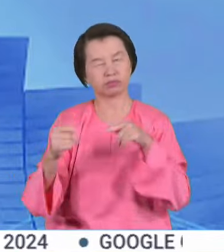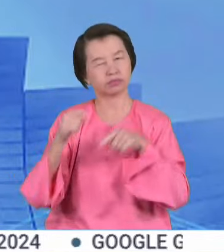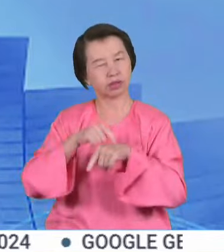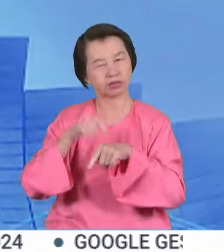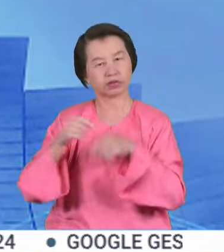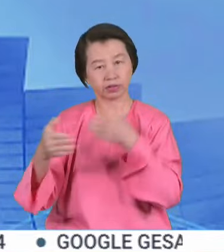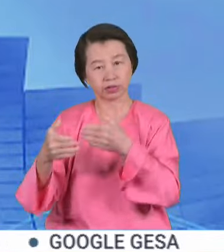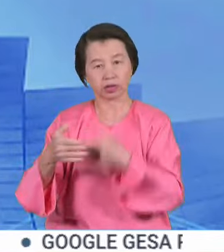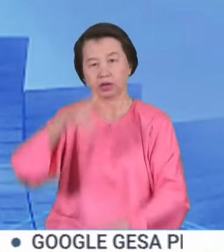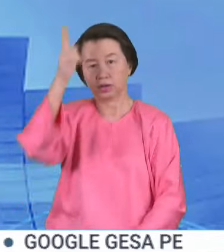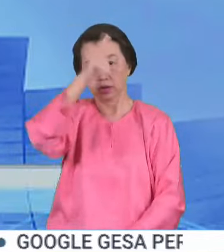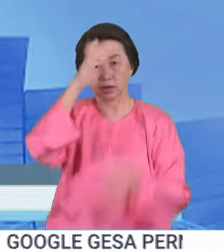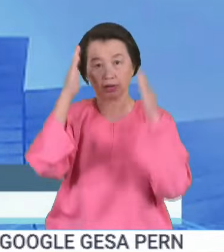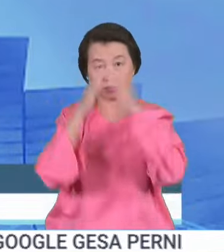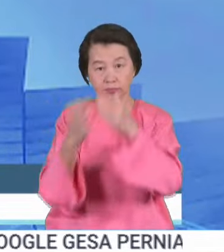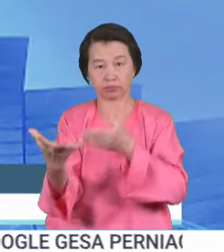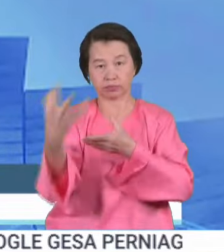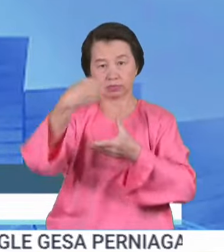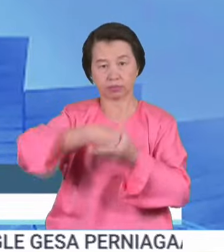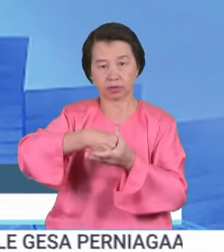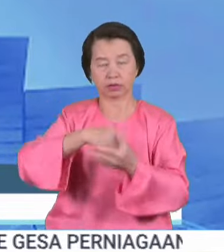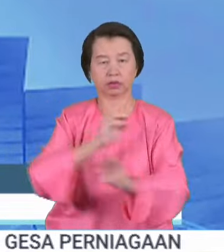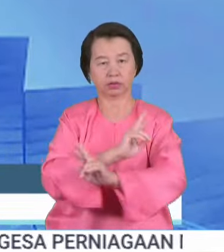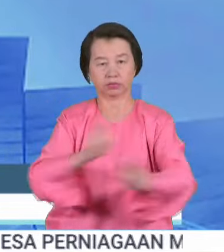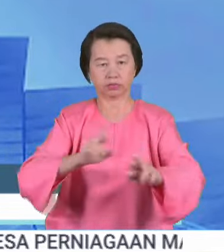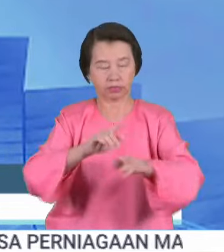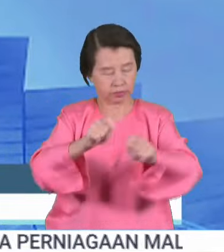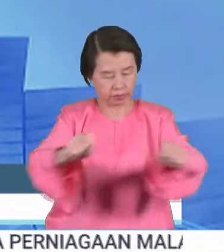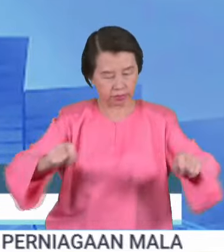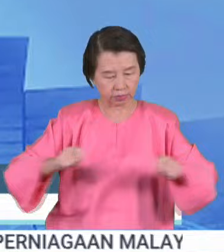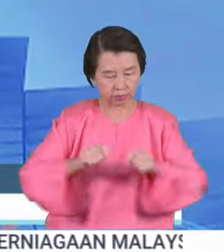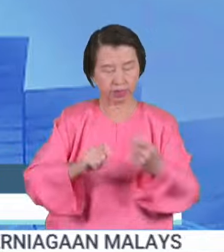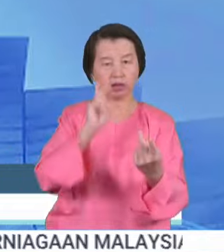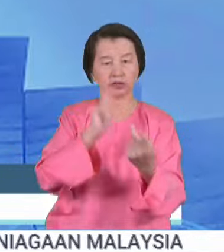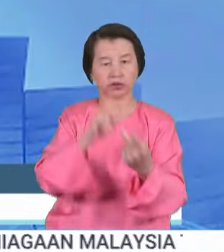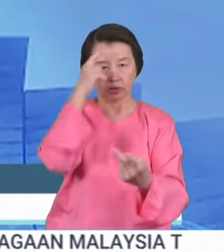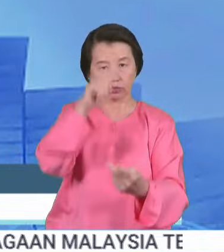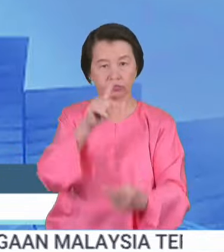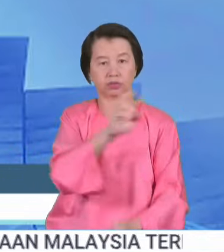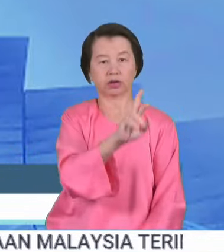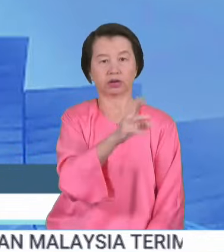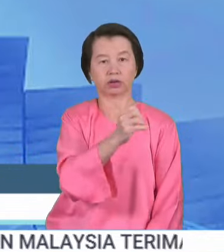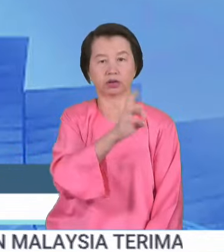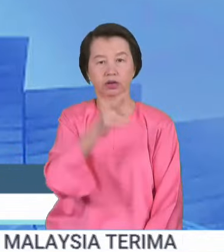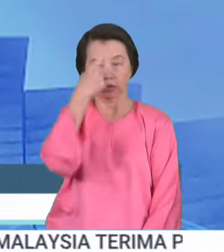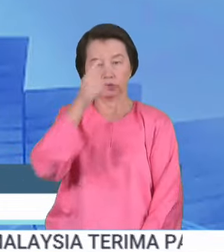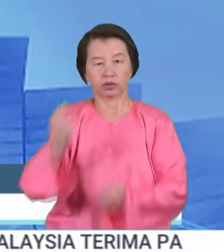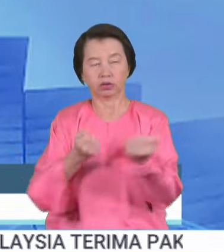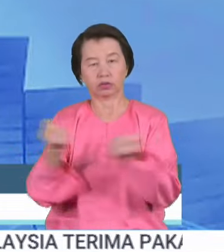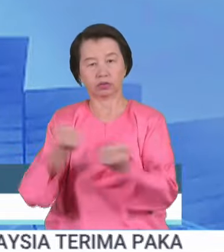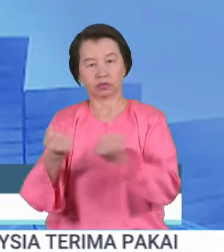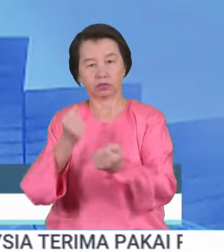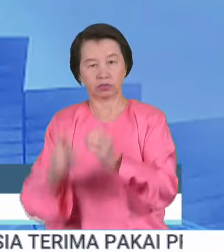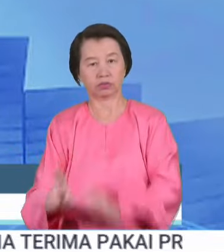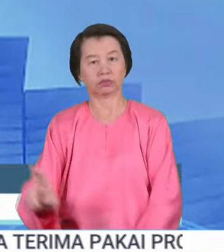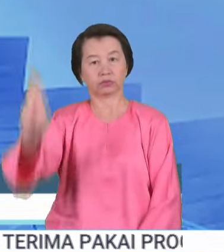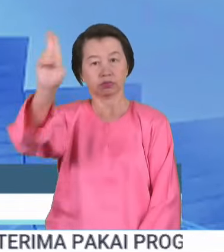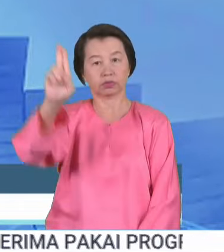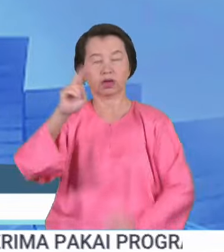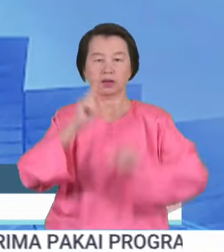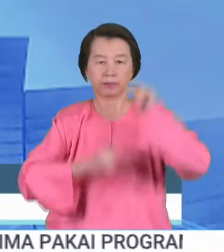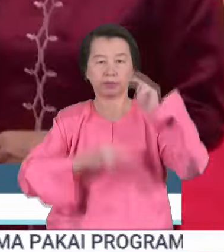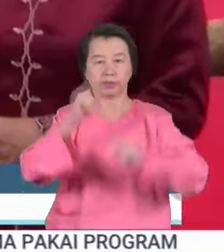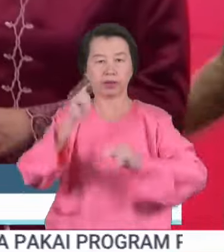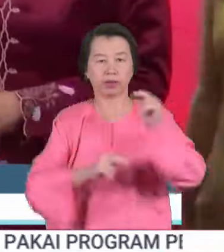terdekat. Kerajaan Pahang juga terlibat sama menyediakan tapak yang sesuai untuk kemudahan pengguna lingkaran tengah utara.